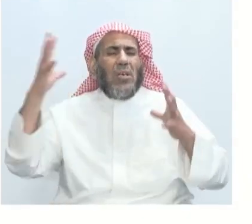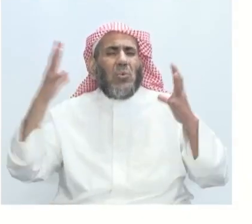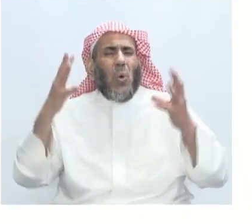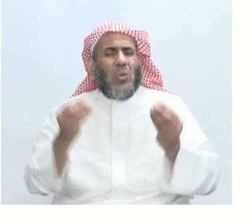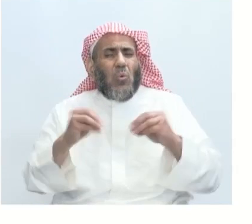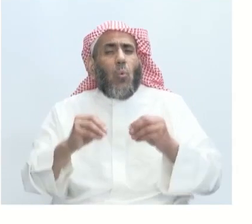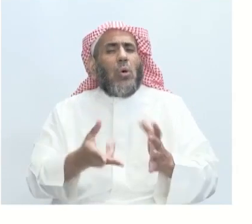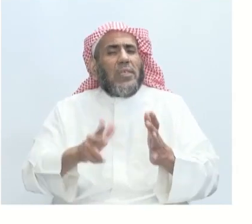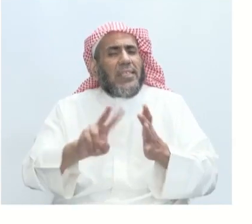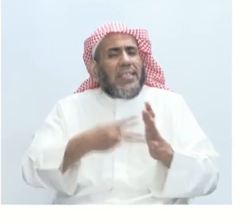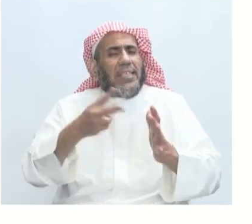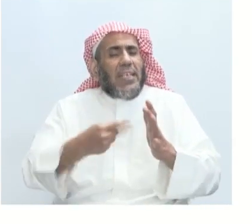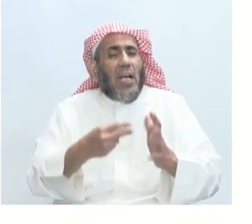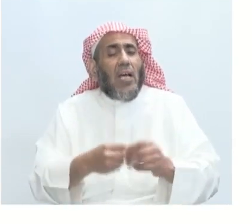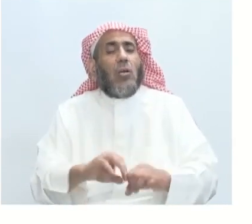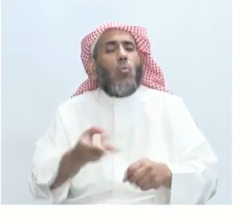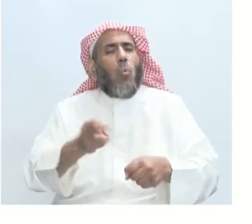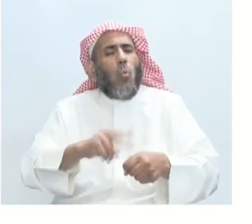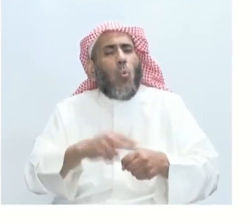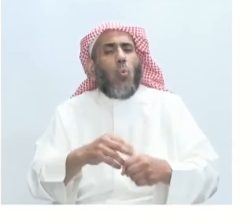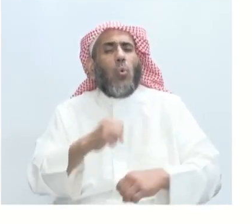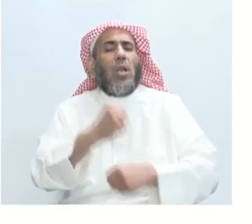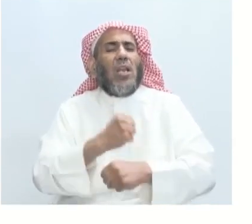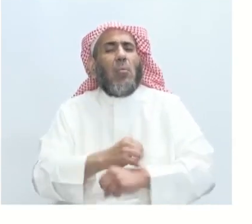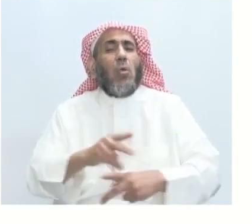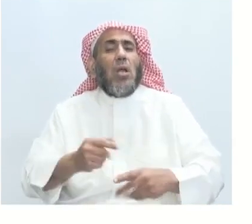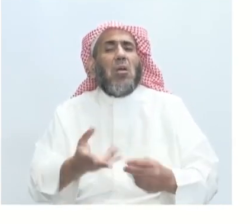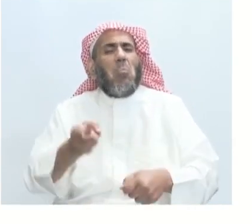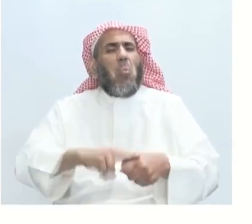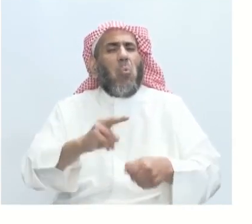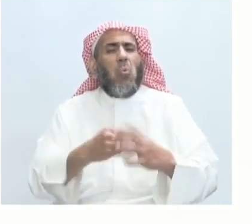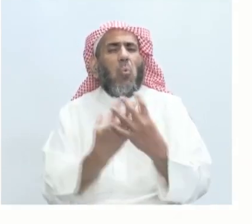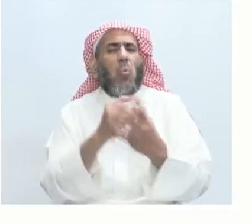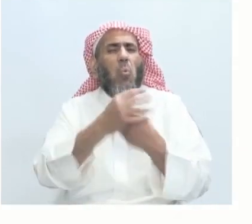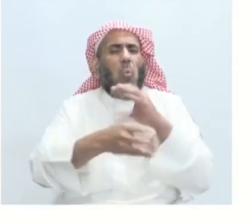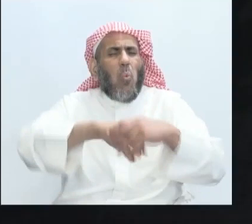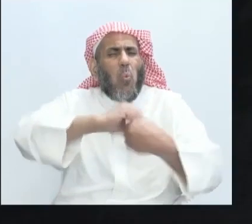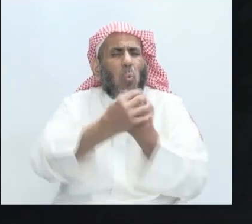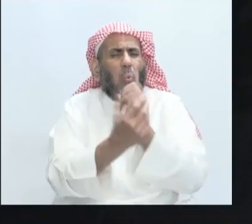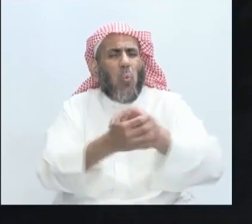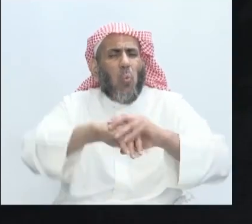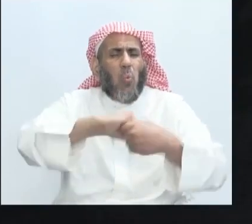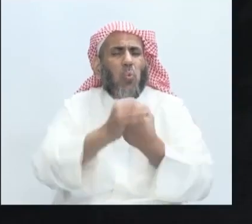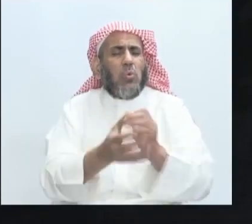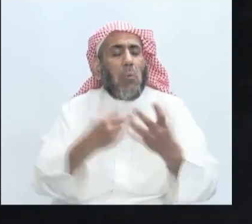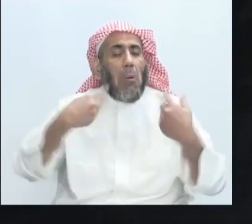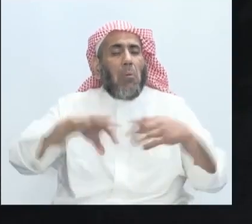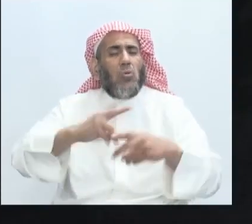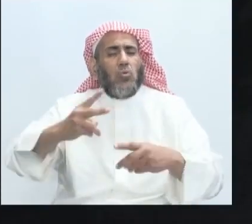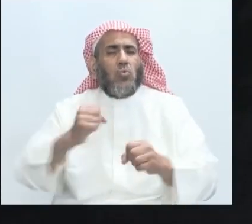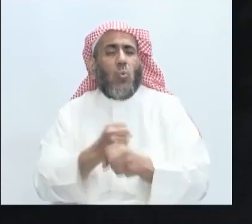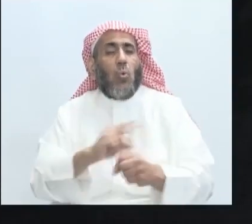هو تكرار لسلوك معين كتكرار الغسيل هو تكرار تكرار هو تكرار